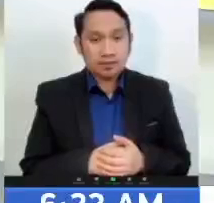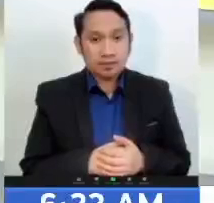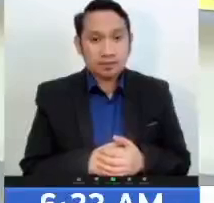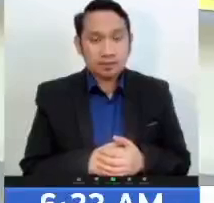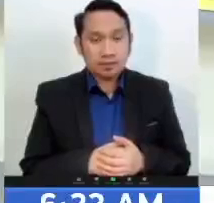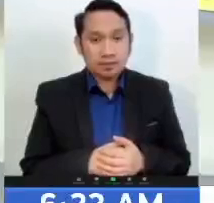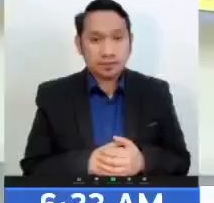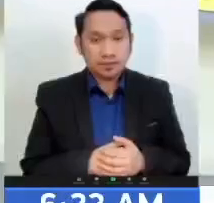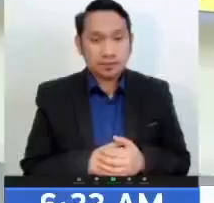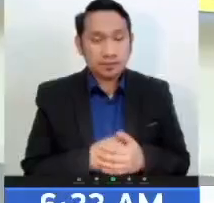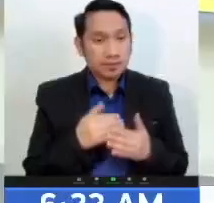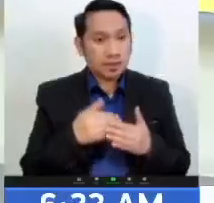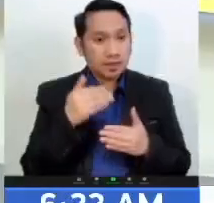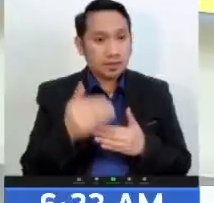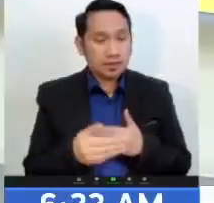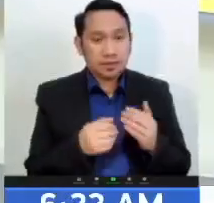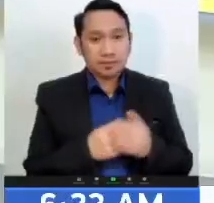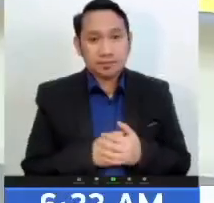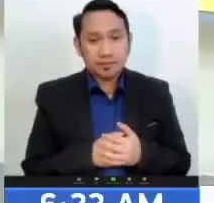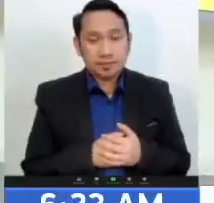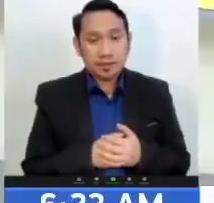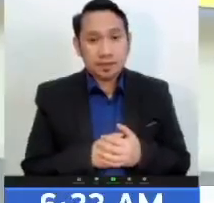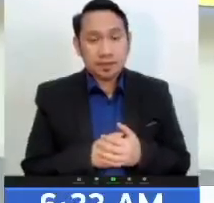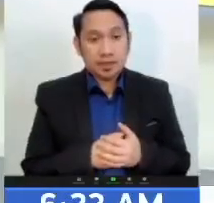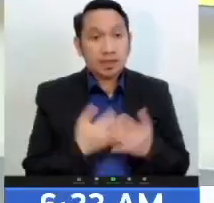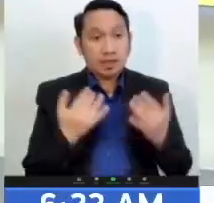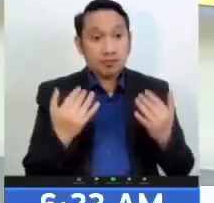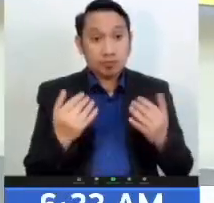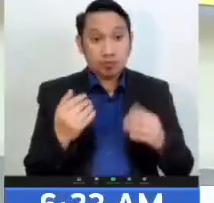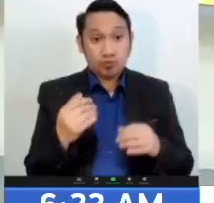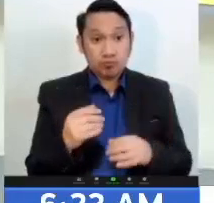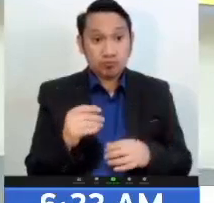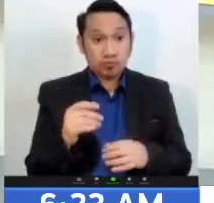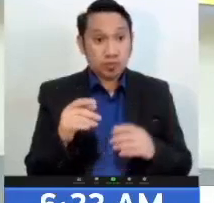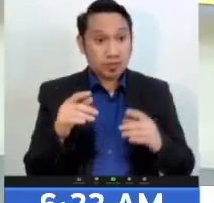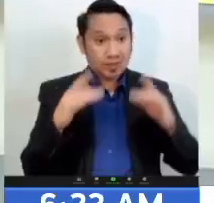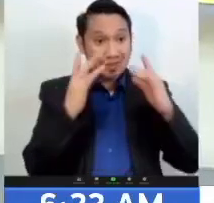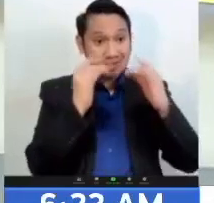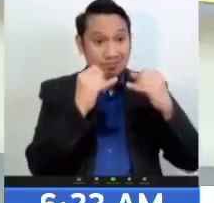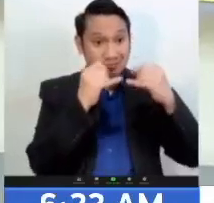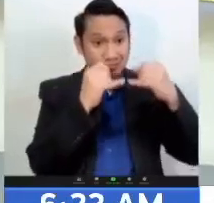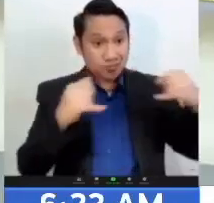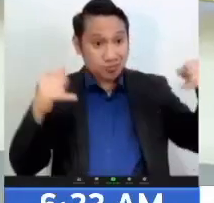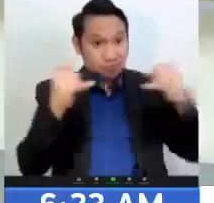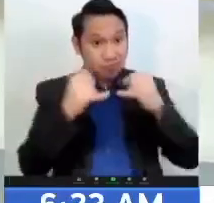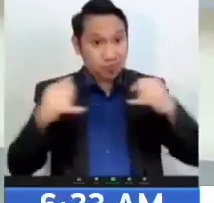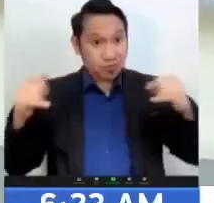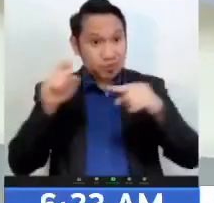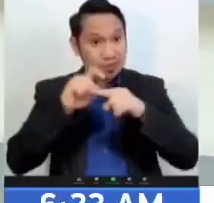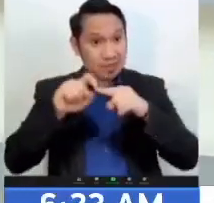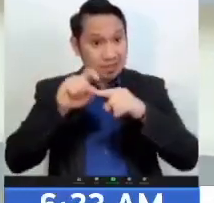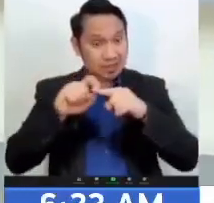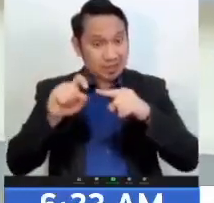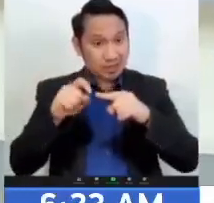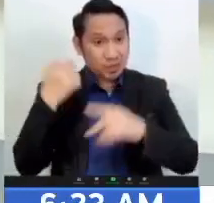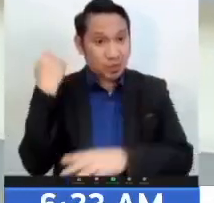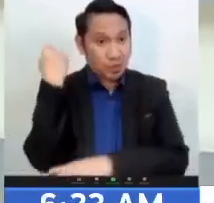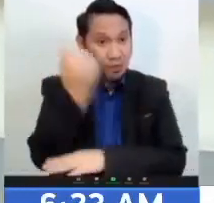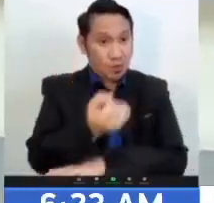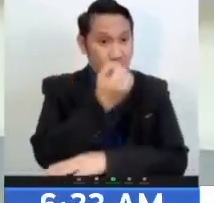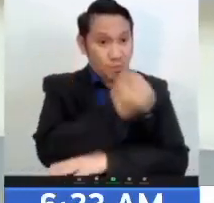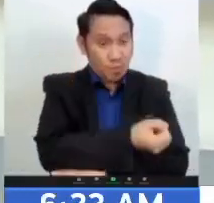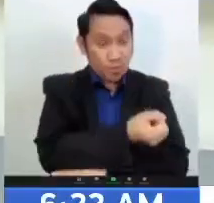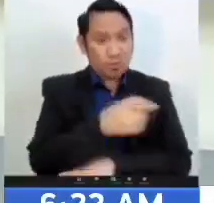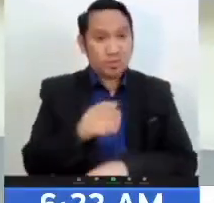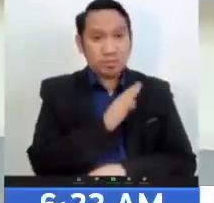Hanggang ngayon, inaayos pa rin ang mga posting na tumba kahapon sa Binondo, Maynila. Kumusay natin ang sitwasyon doon sa unang balita live ni Darlene Kai.